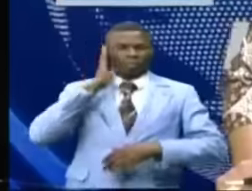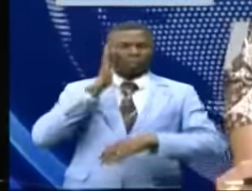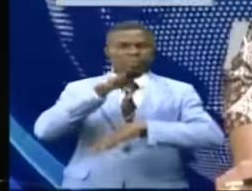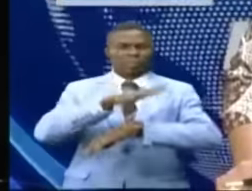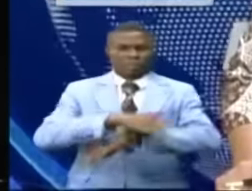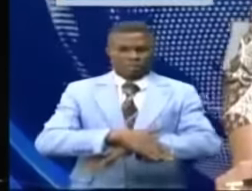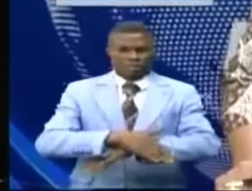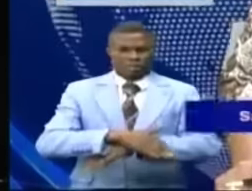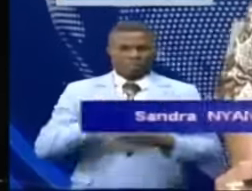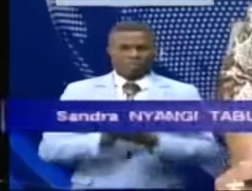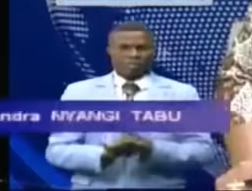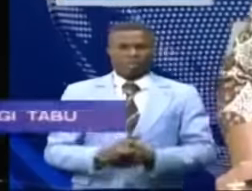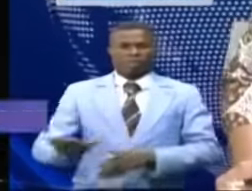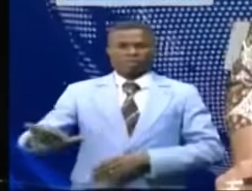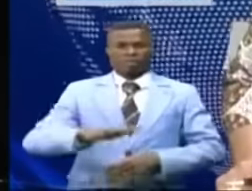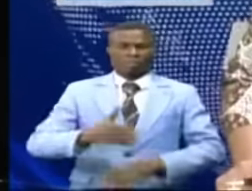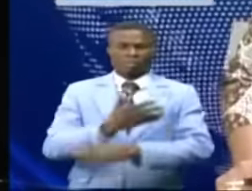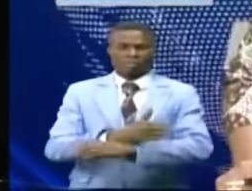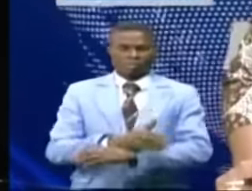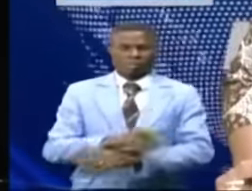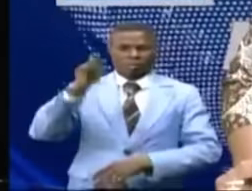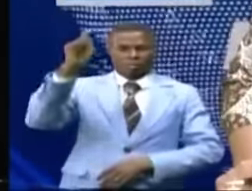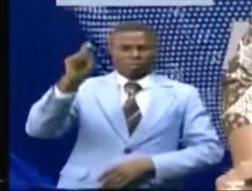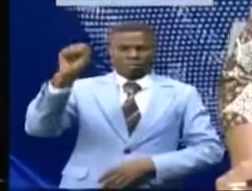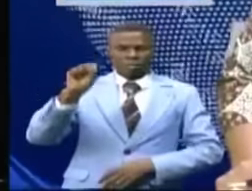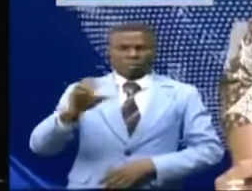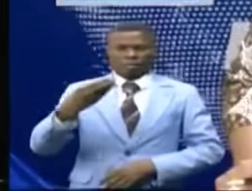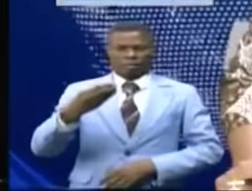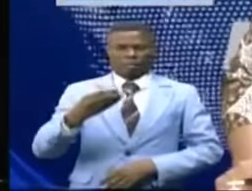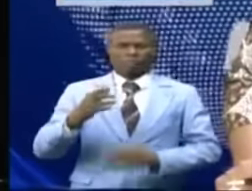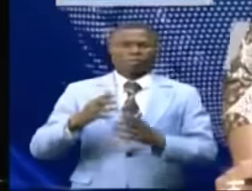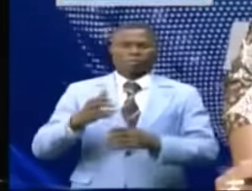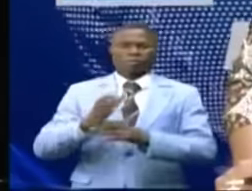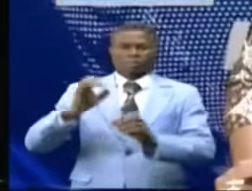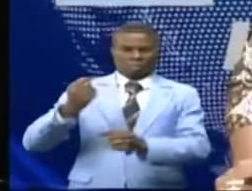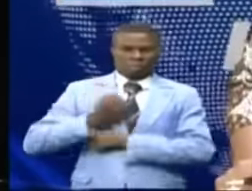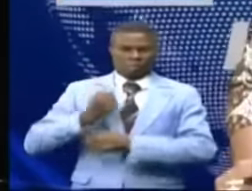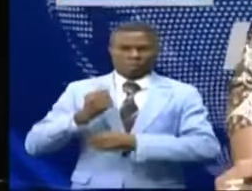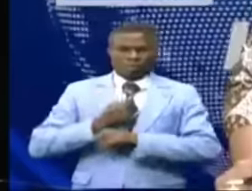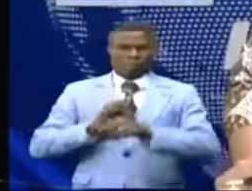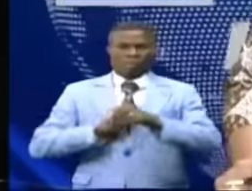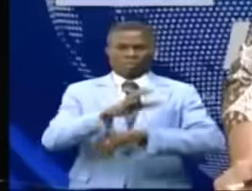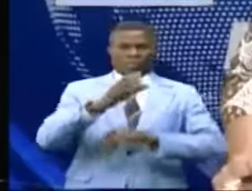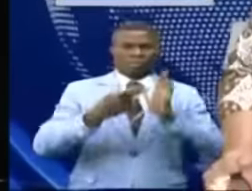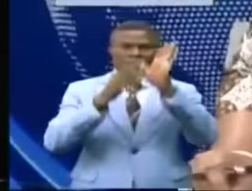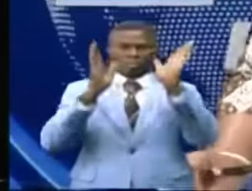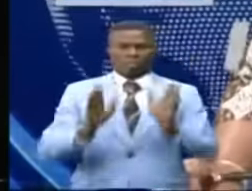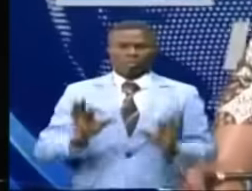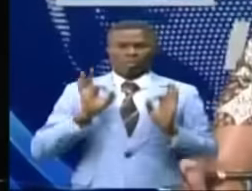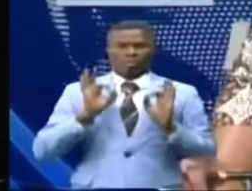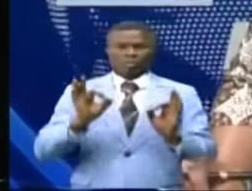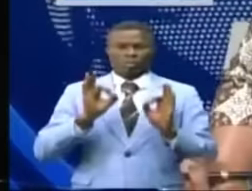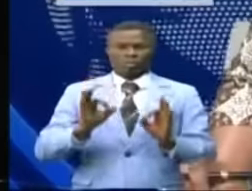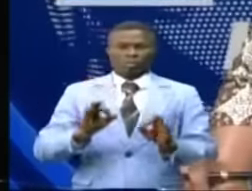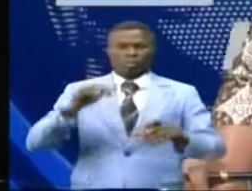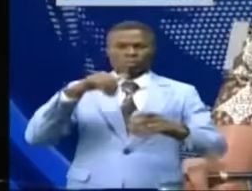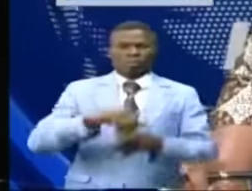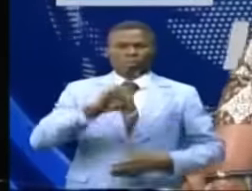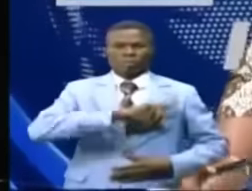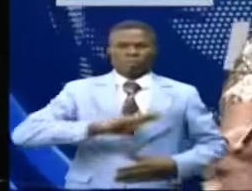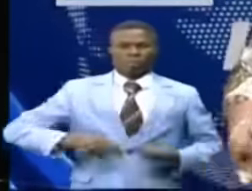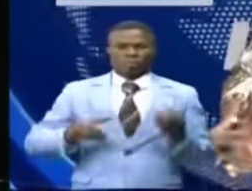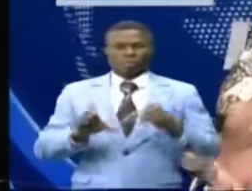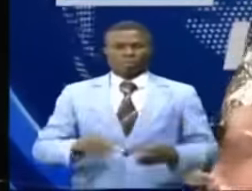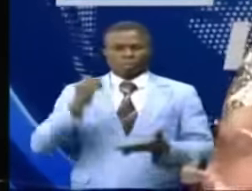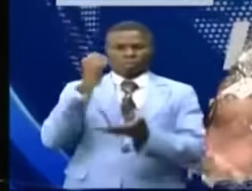bonsoir. L'Allemagne, le Tchad et le Canada, ces trois pays viennent d'envoyer leurs nouveaux représentants en République démocratique du Congo.